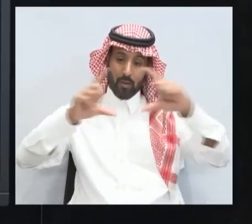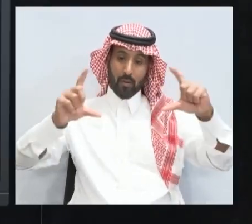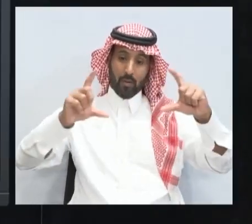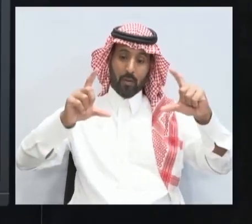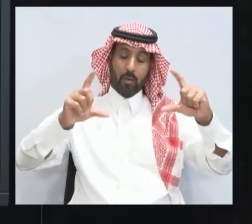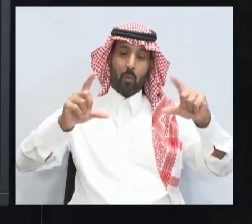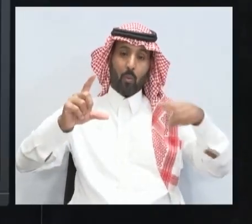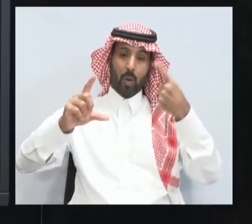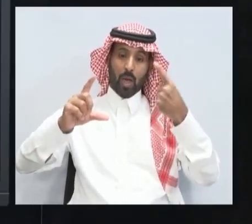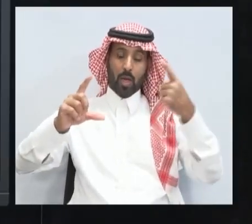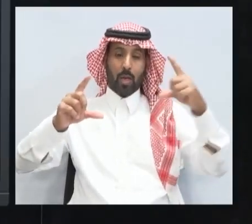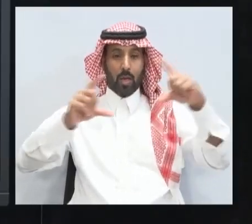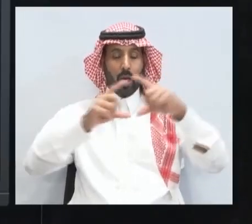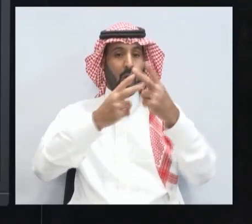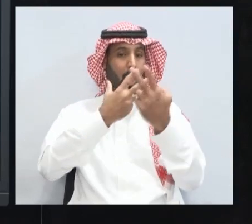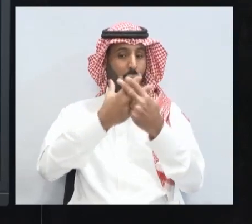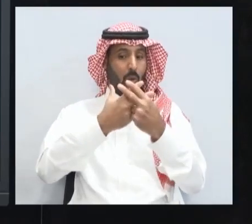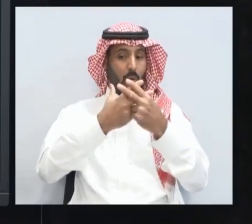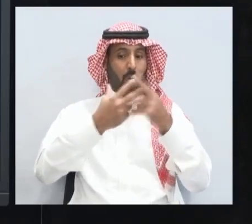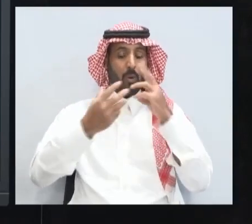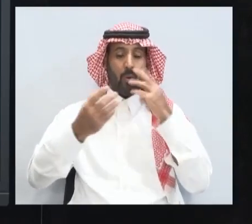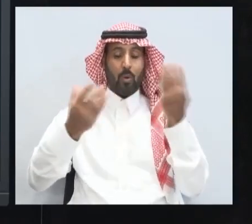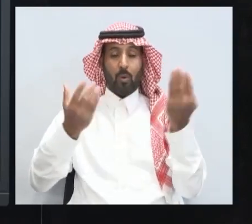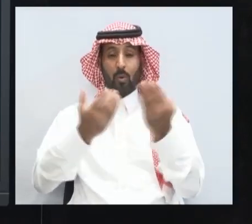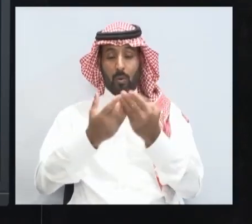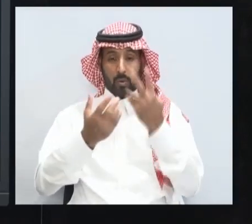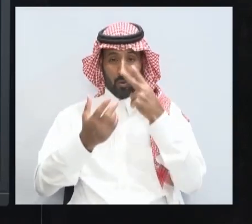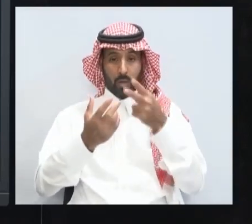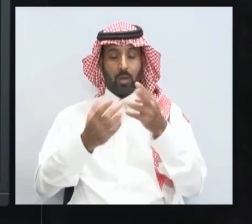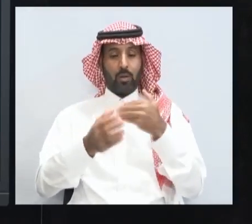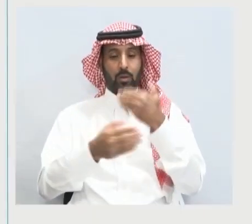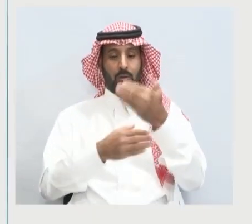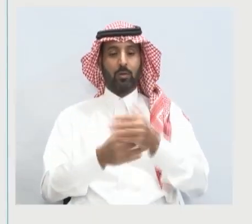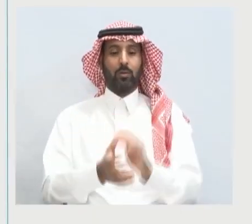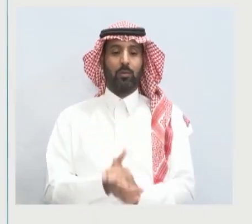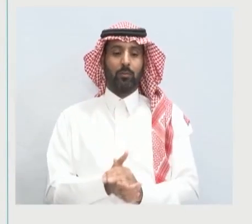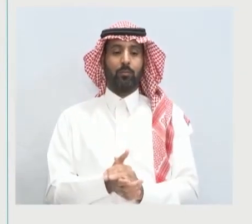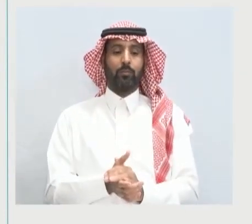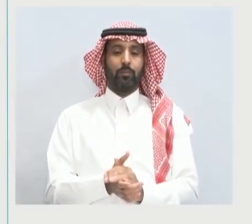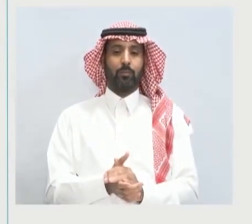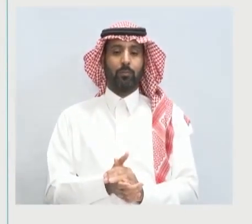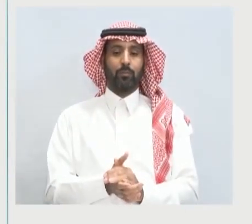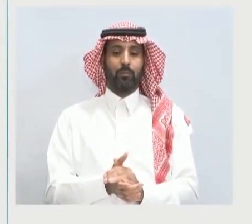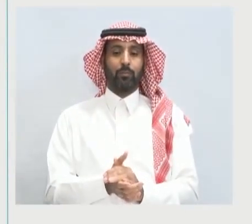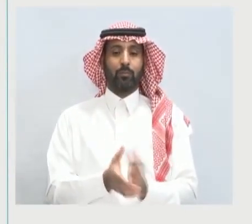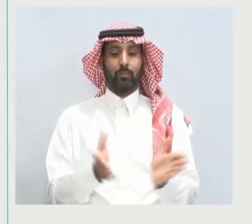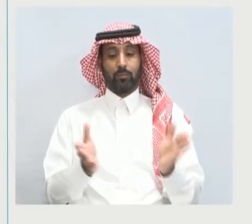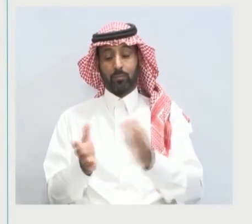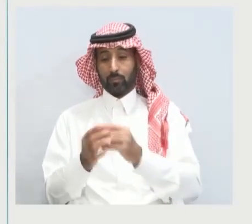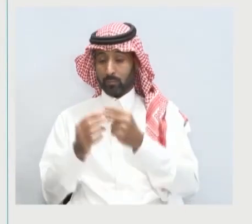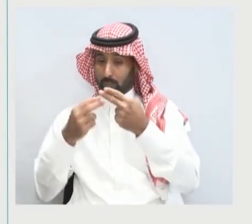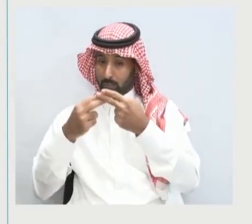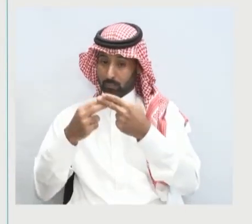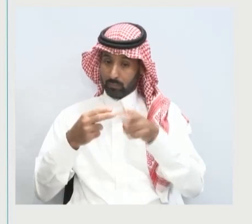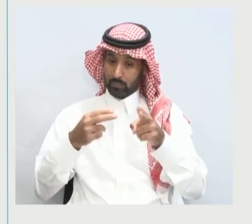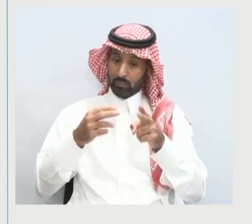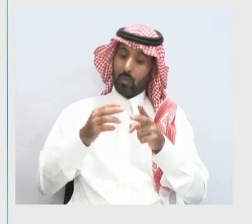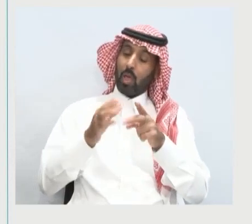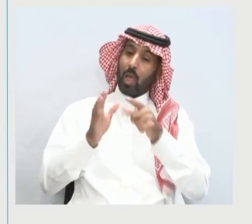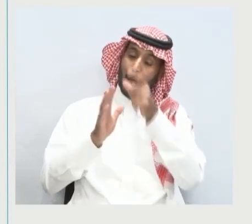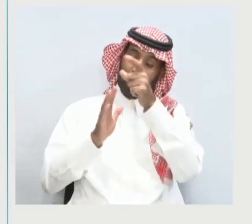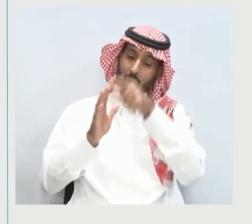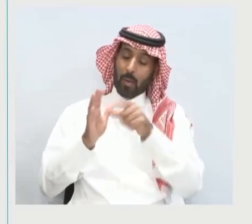خليه واحده وهذا تطبيق عملي لدمج الخلايا والتفاف النص بعد فتح المستند